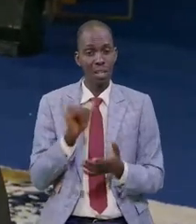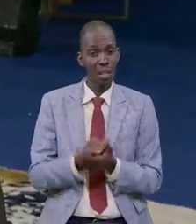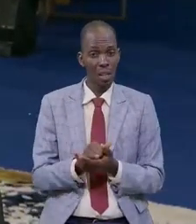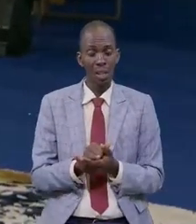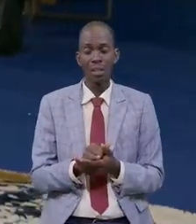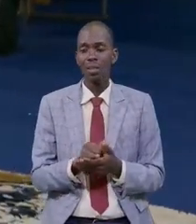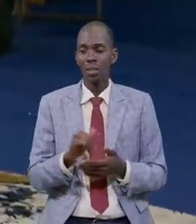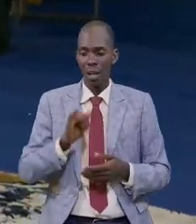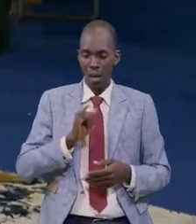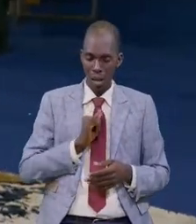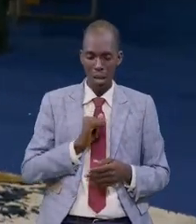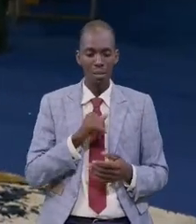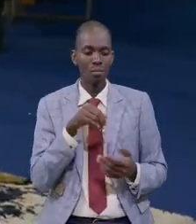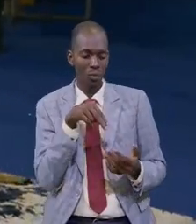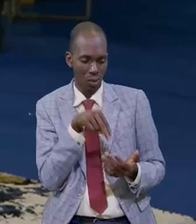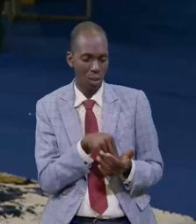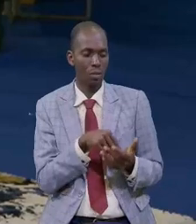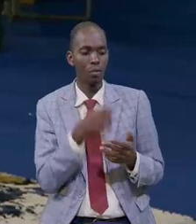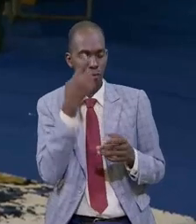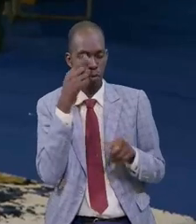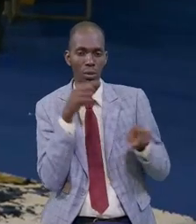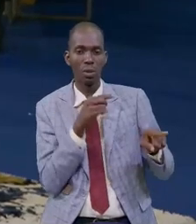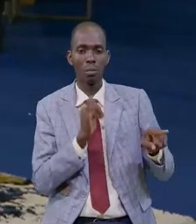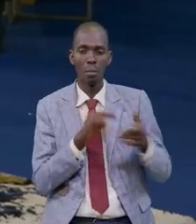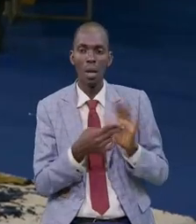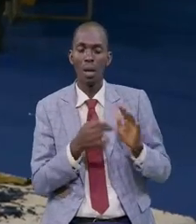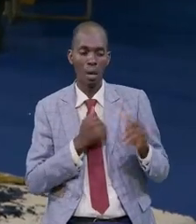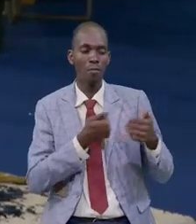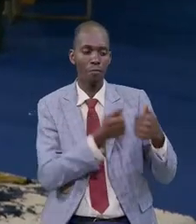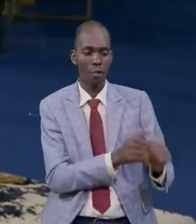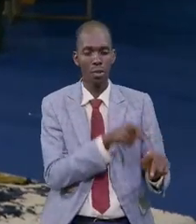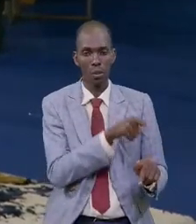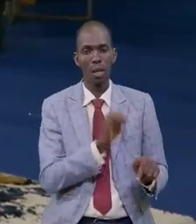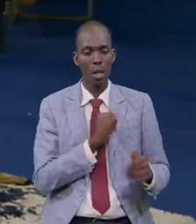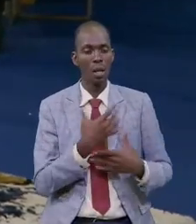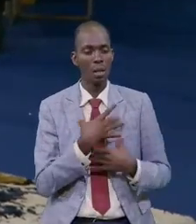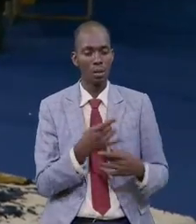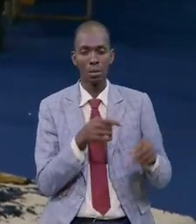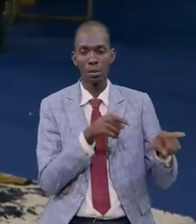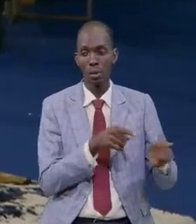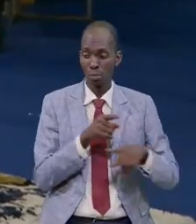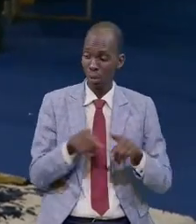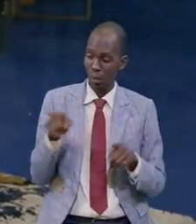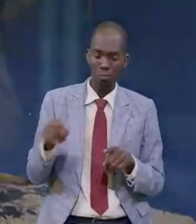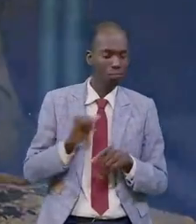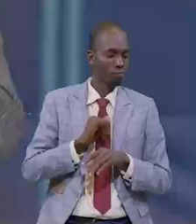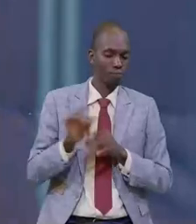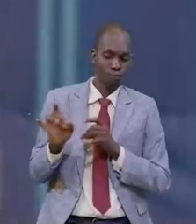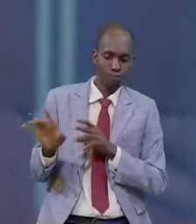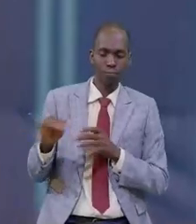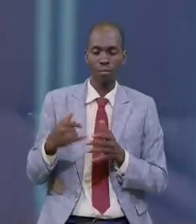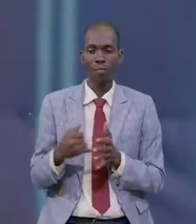tiens il y a des choses contre lesquelles je tiens si vous n'avez pas ce cœur si vous n'avez pas